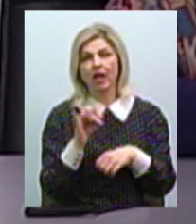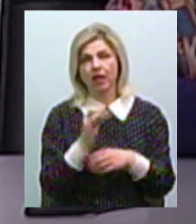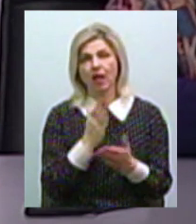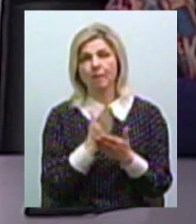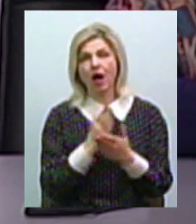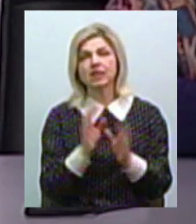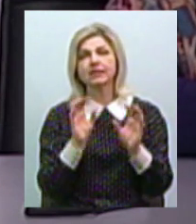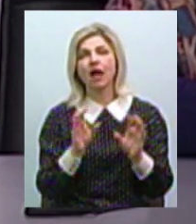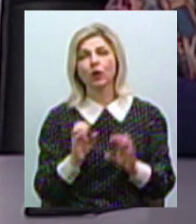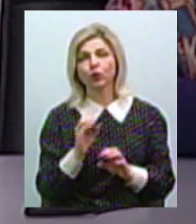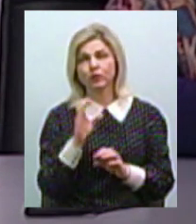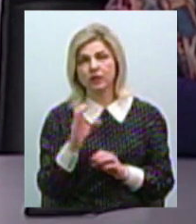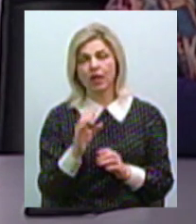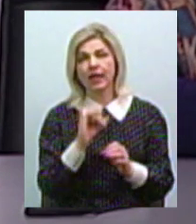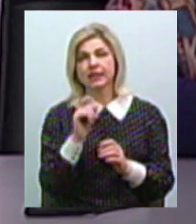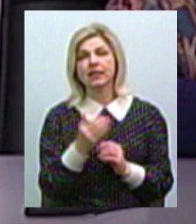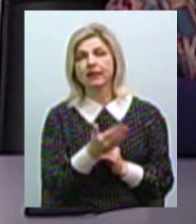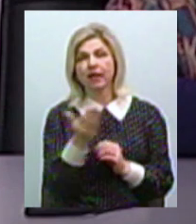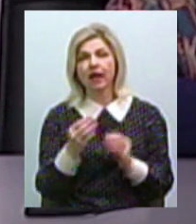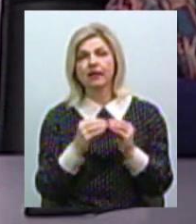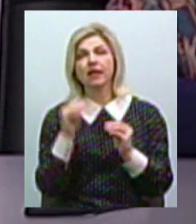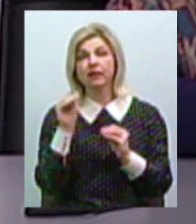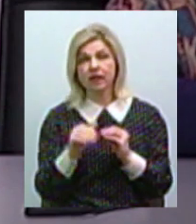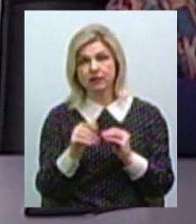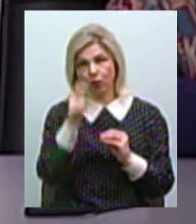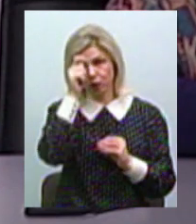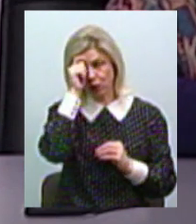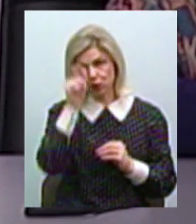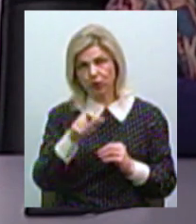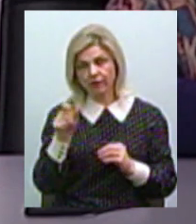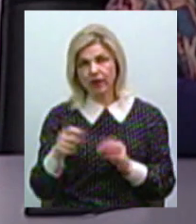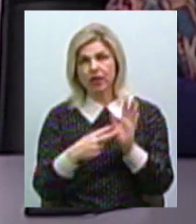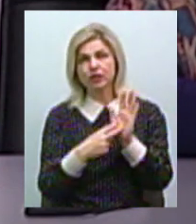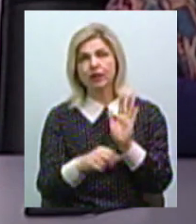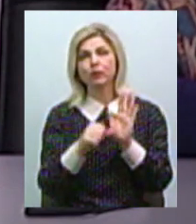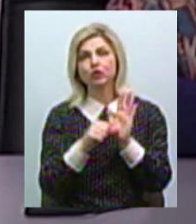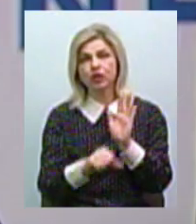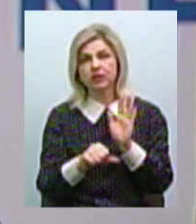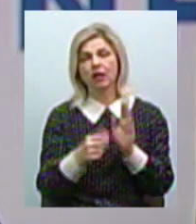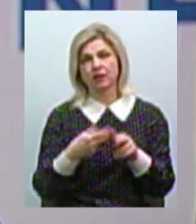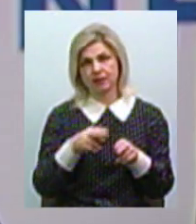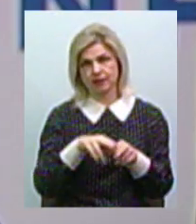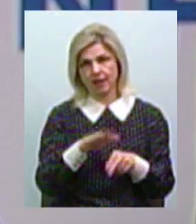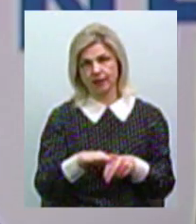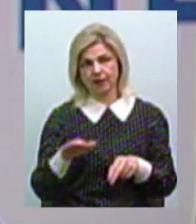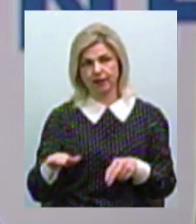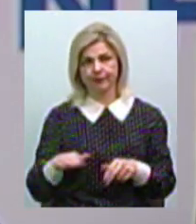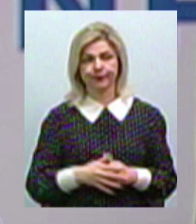статус, з них 10 тисяч – це чоловіки і 763 – це діти. За